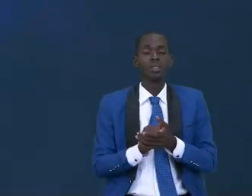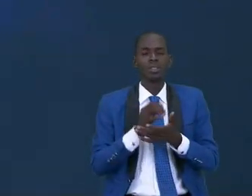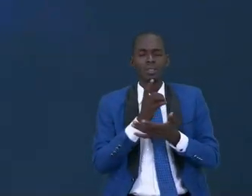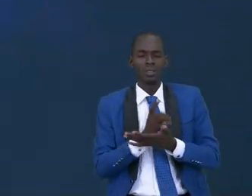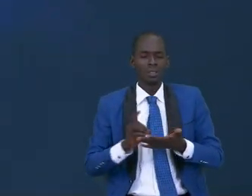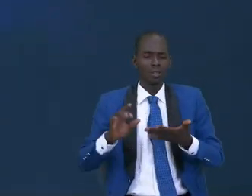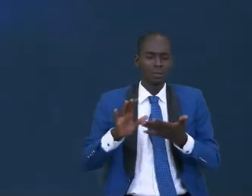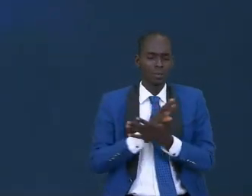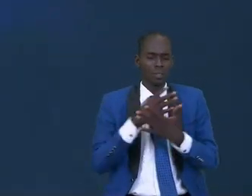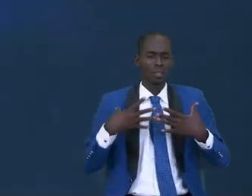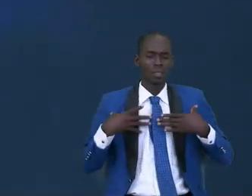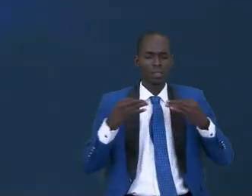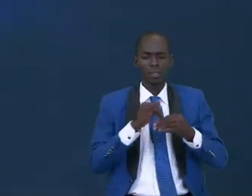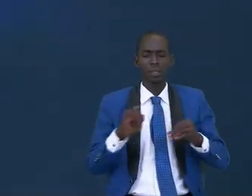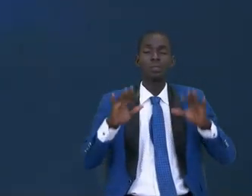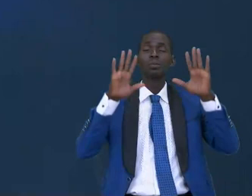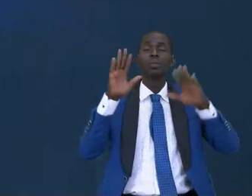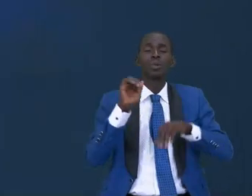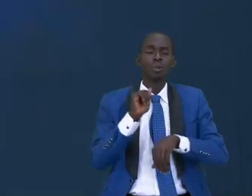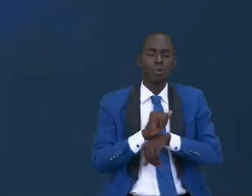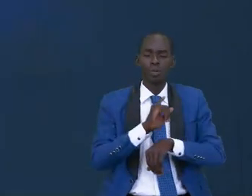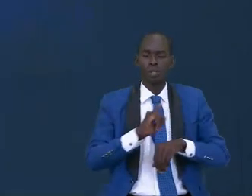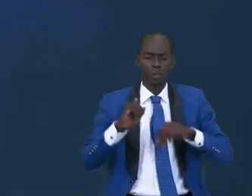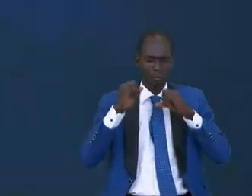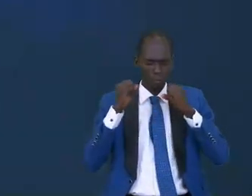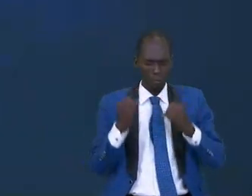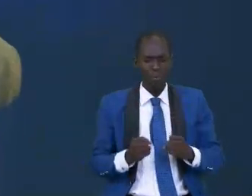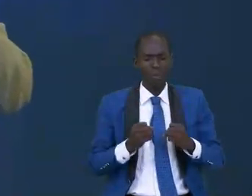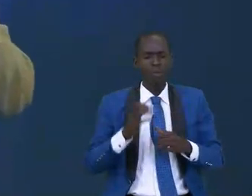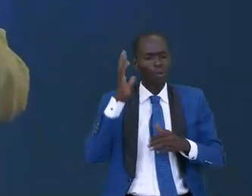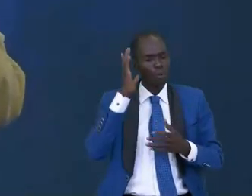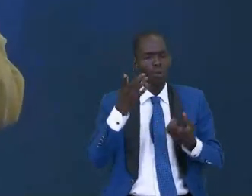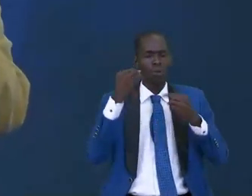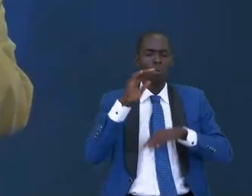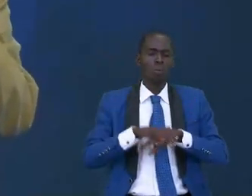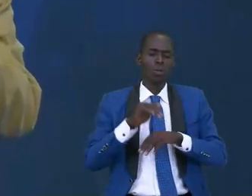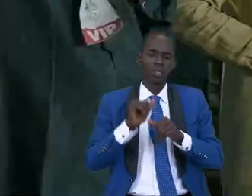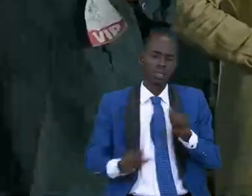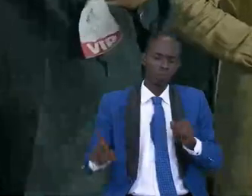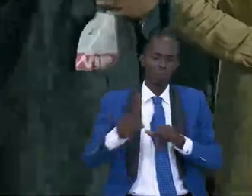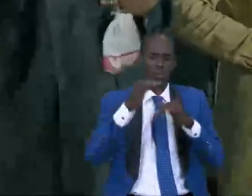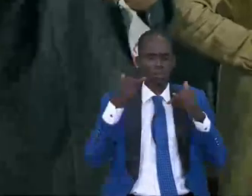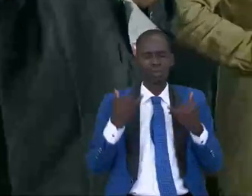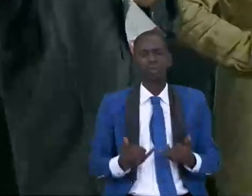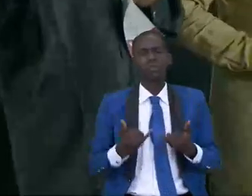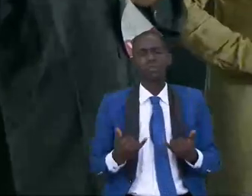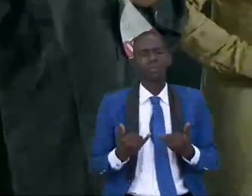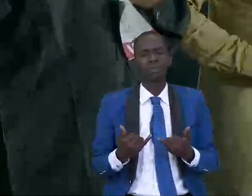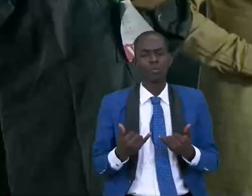que la guérison divine, que la puissance de miracle descende sur tout le monde